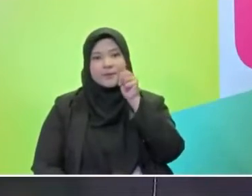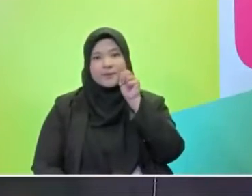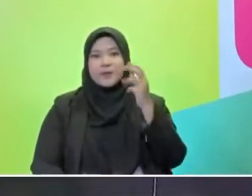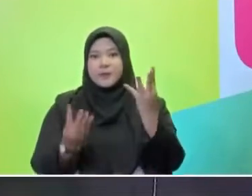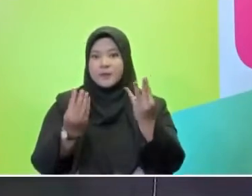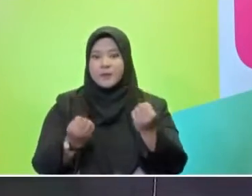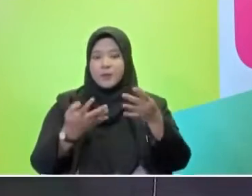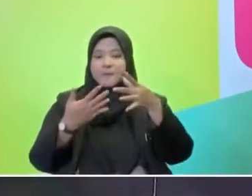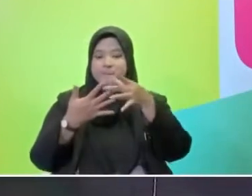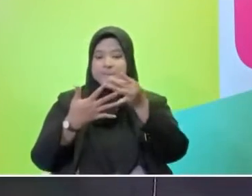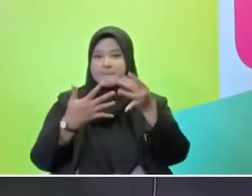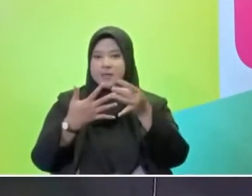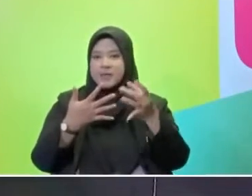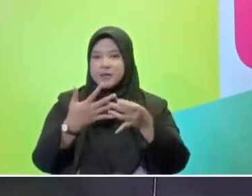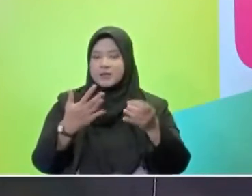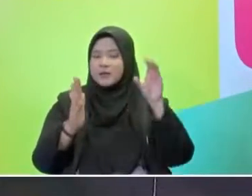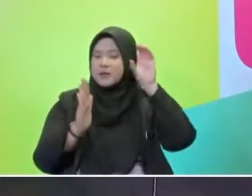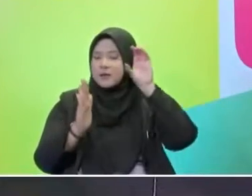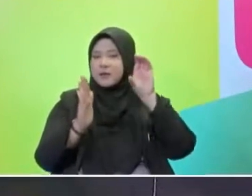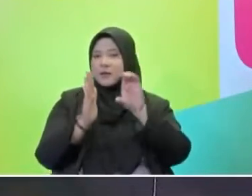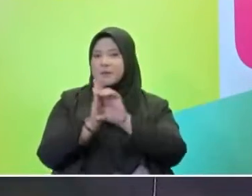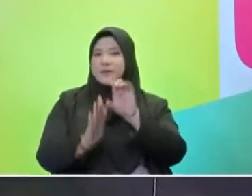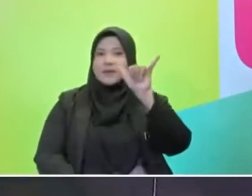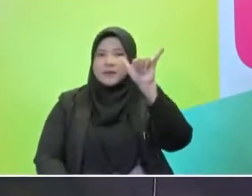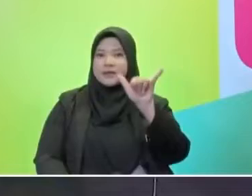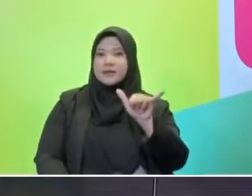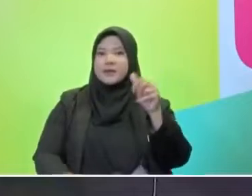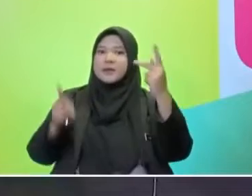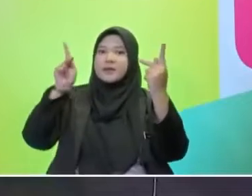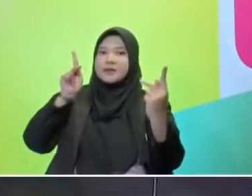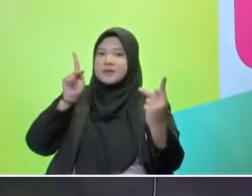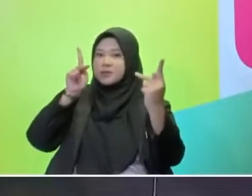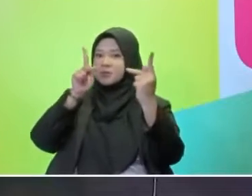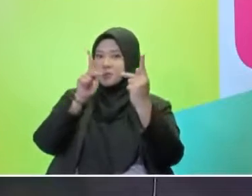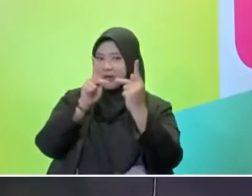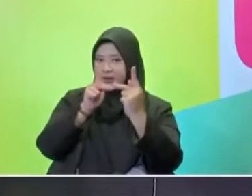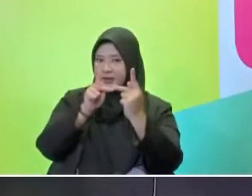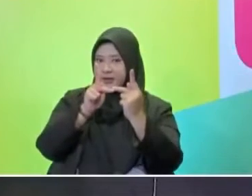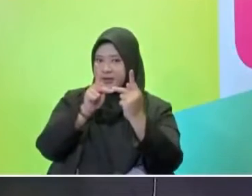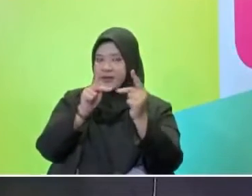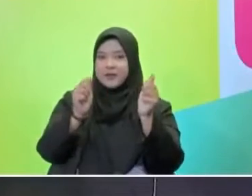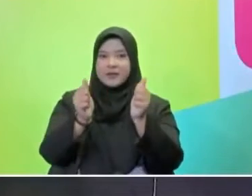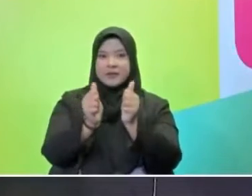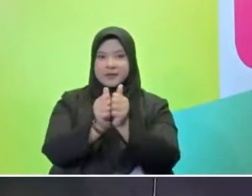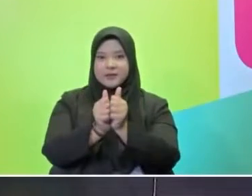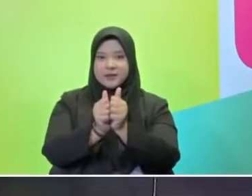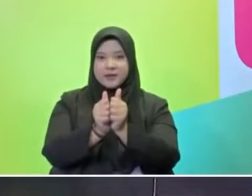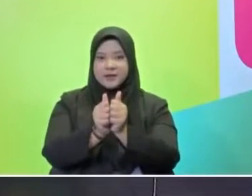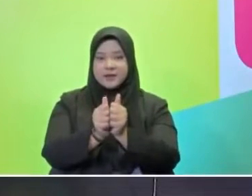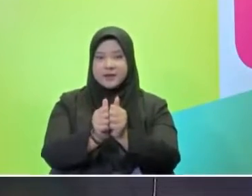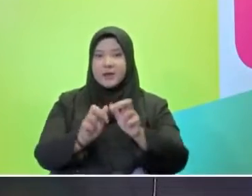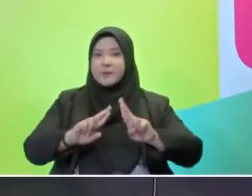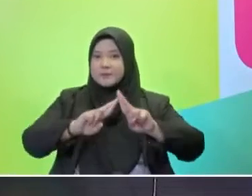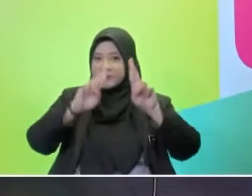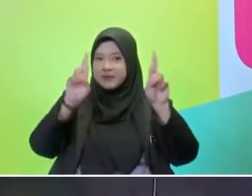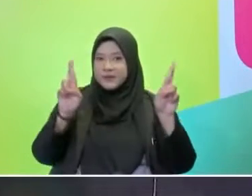gambar-gambar yang berkaitan dengan sesuatu perayaan yang tadi kita belajar. Pilih sebabkan Nisa dah ada gambar